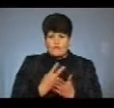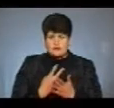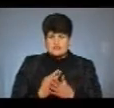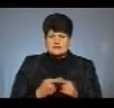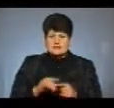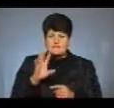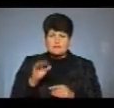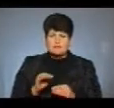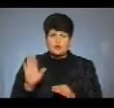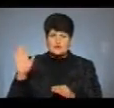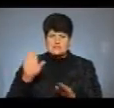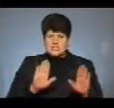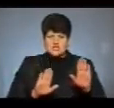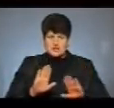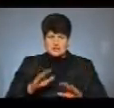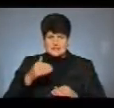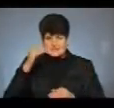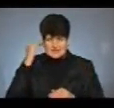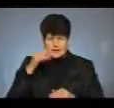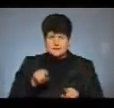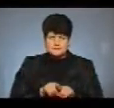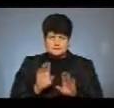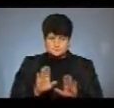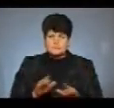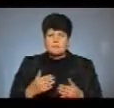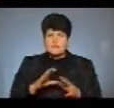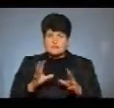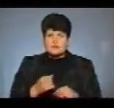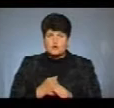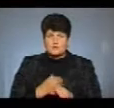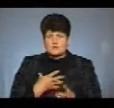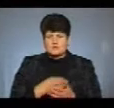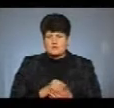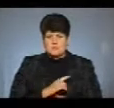було зашито, стеля була зашита. От, ми все робимо своїми силами,